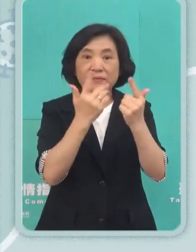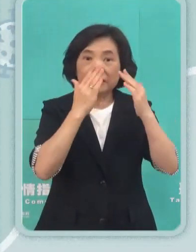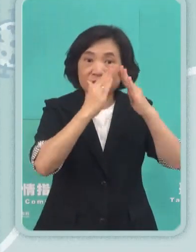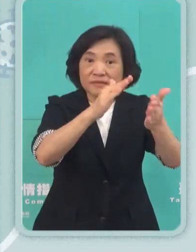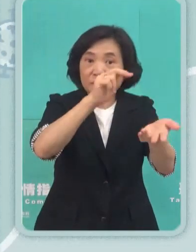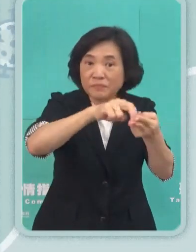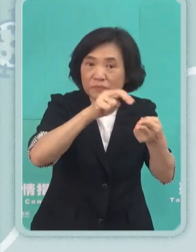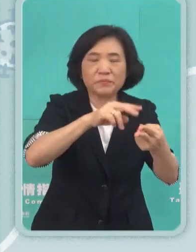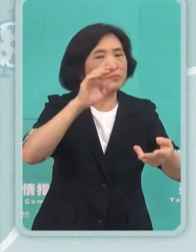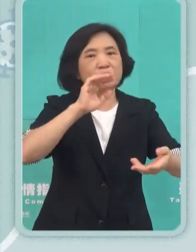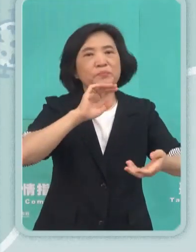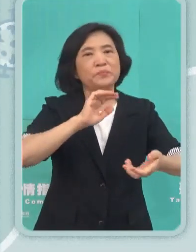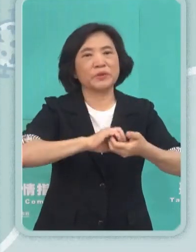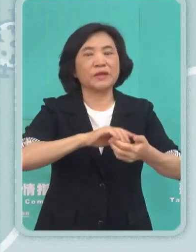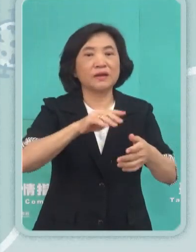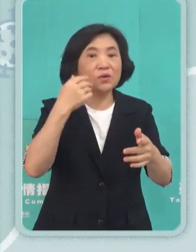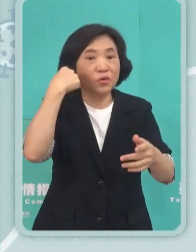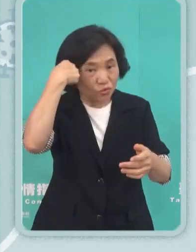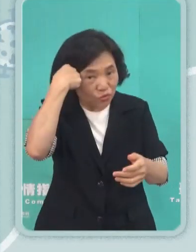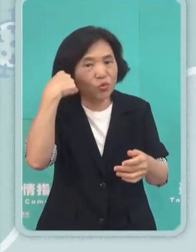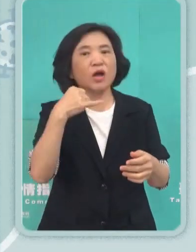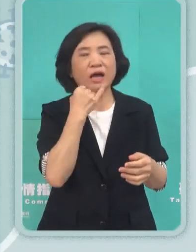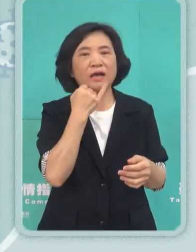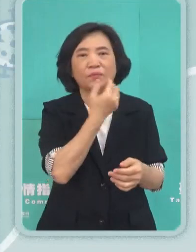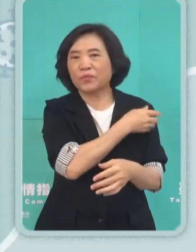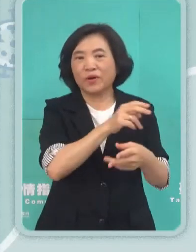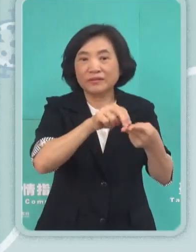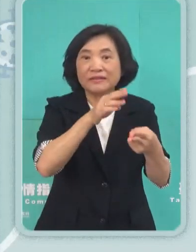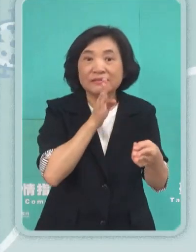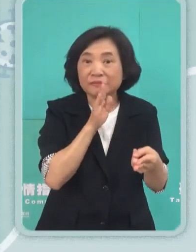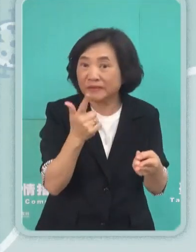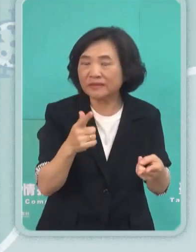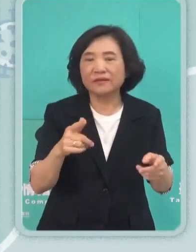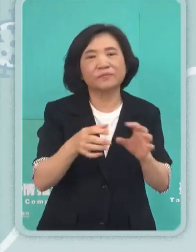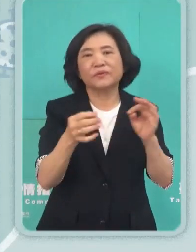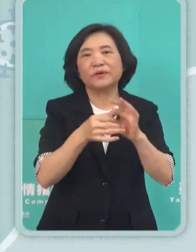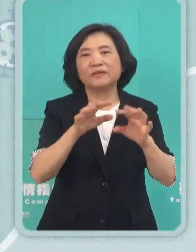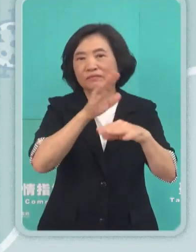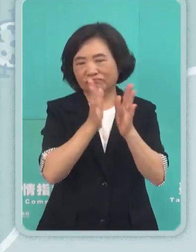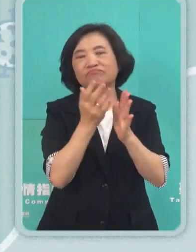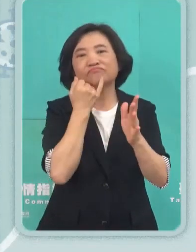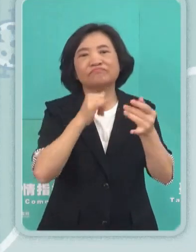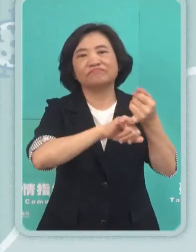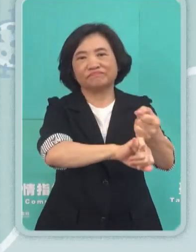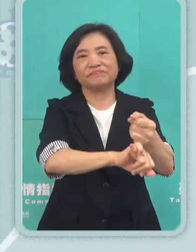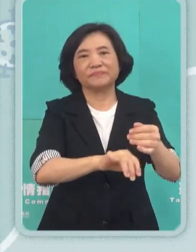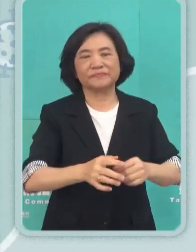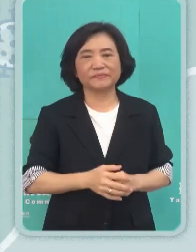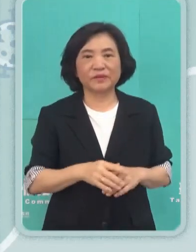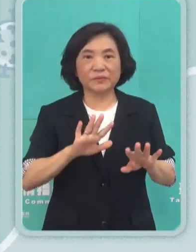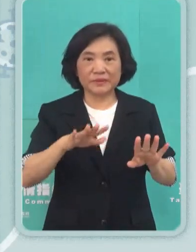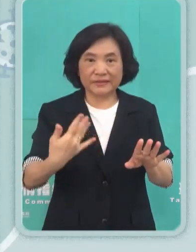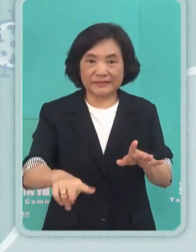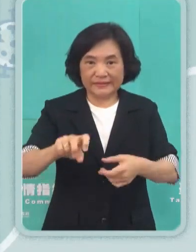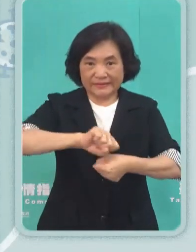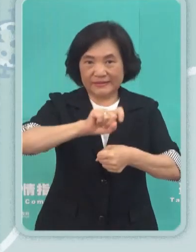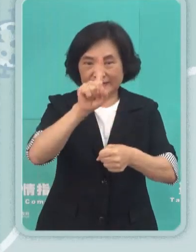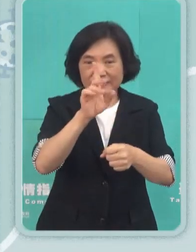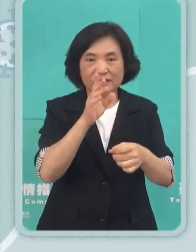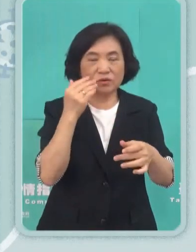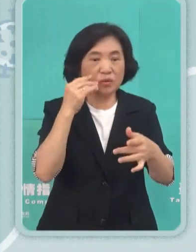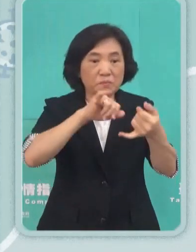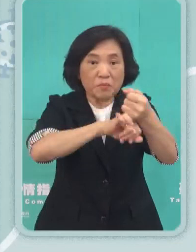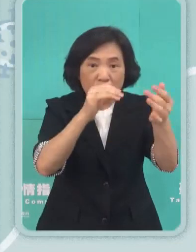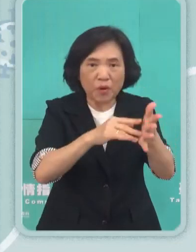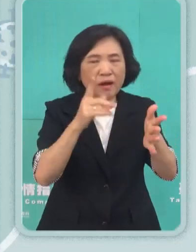市籍的，哦，只要你是住在台北市的，不管户籍是不是台北，都可以上去。那我们这次也有新增这个取